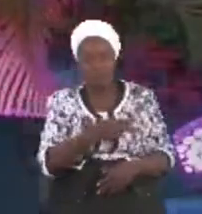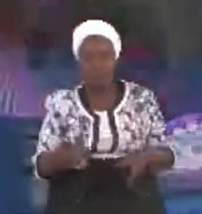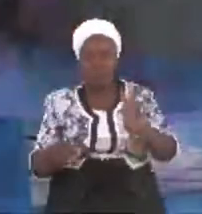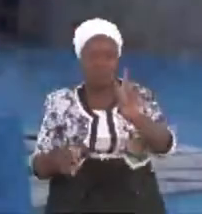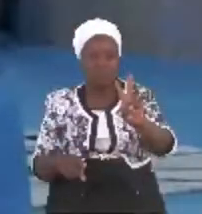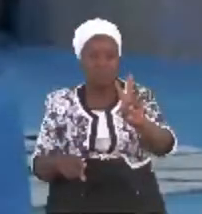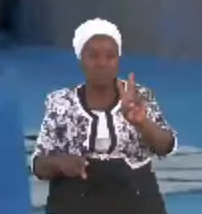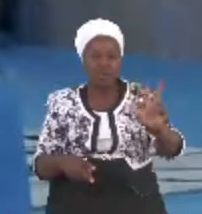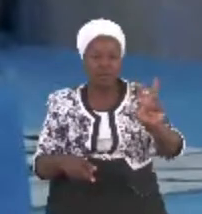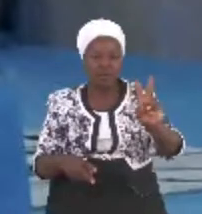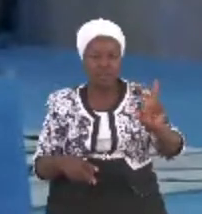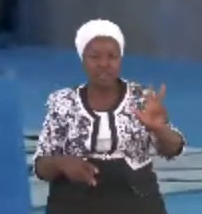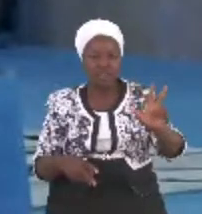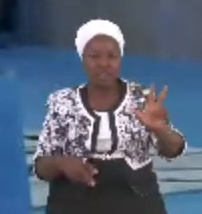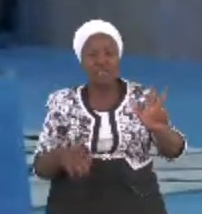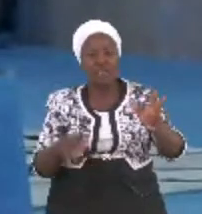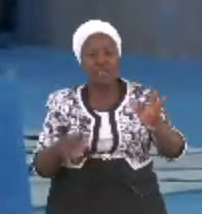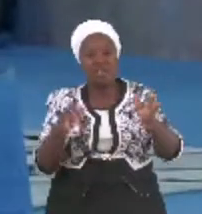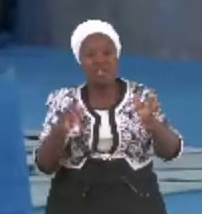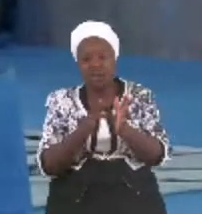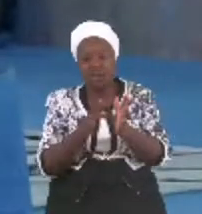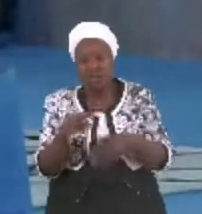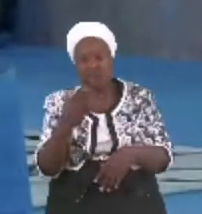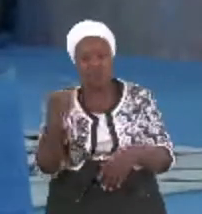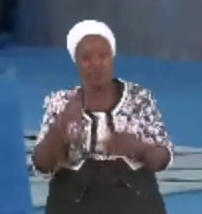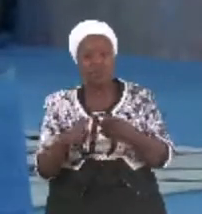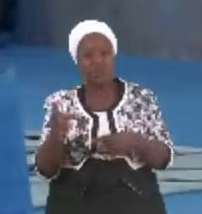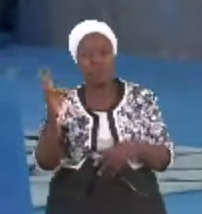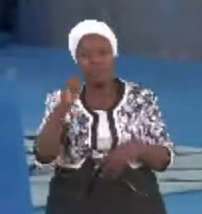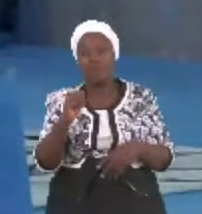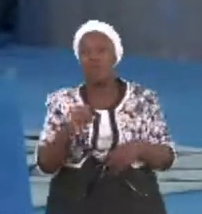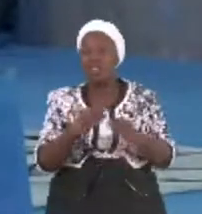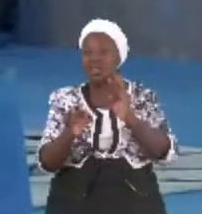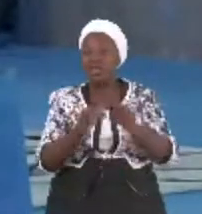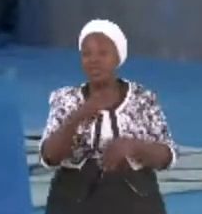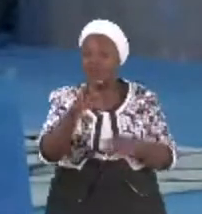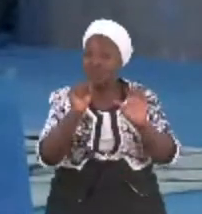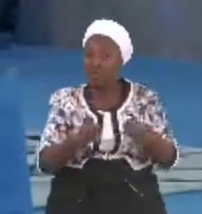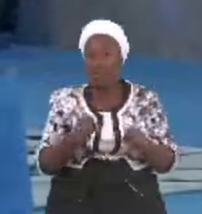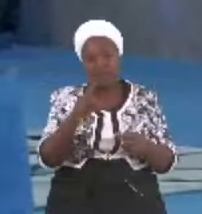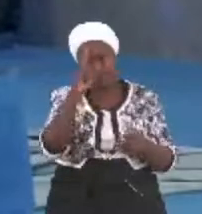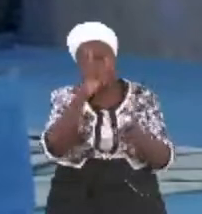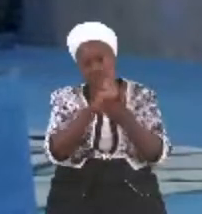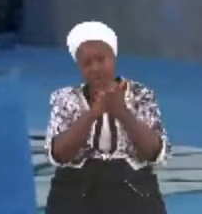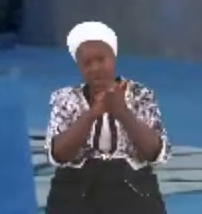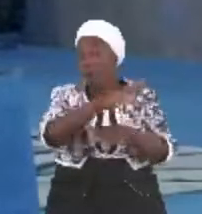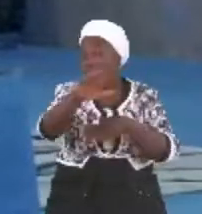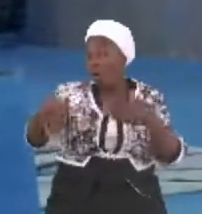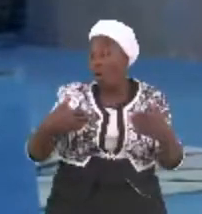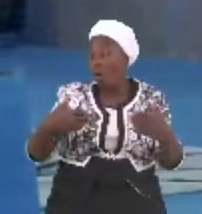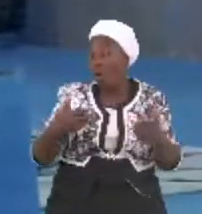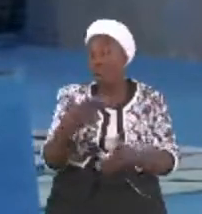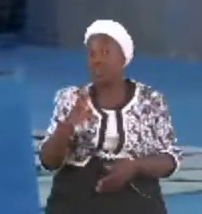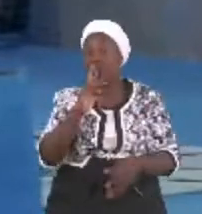verset 23, Jésus lui dit, si tu peux croire, tout est possible à